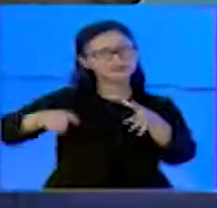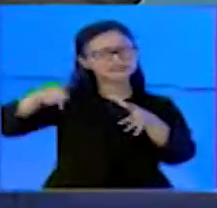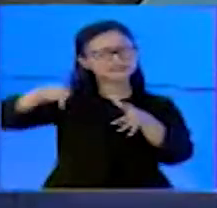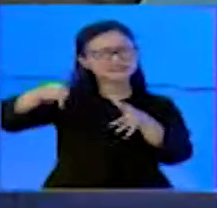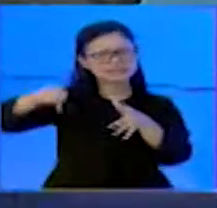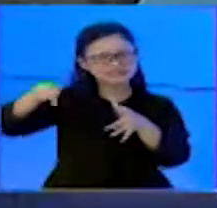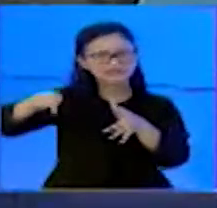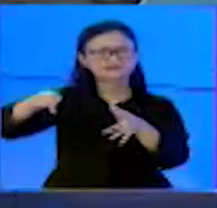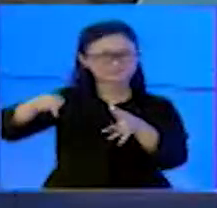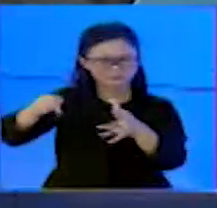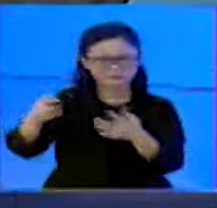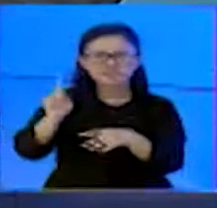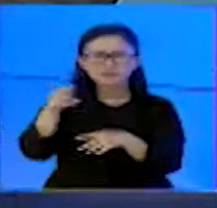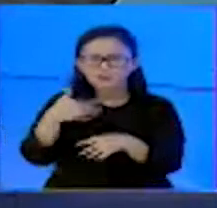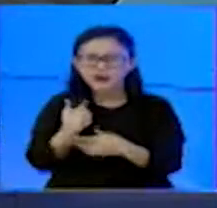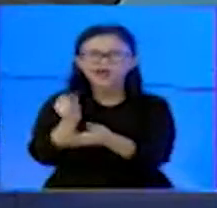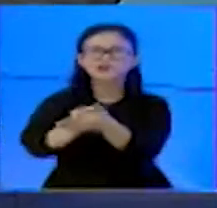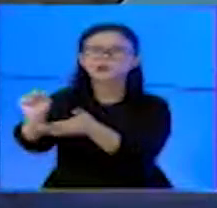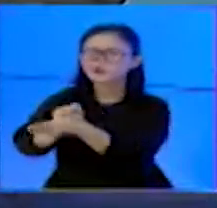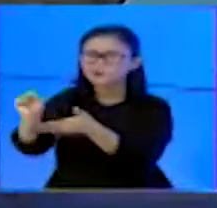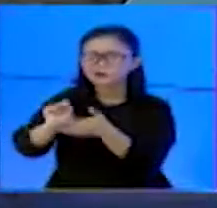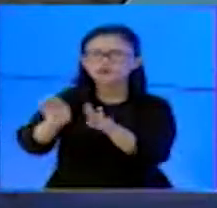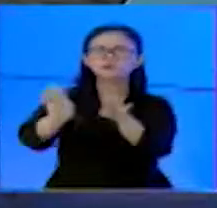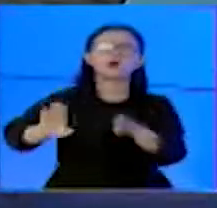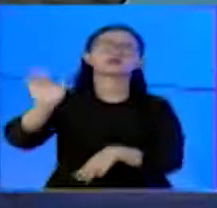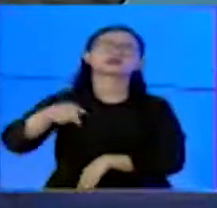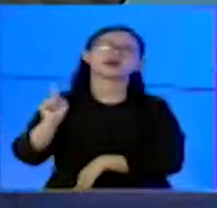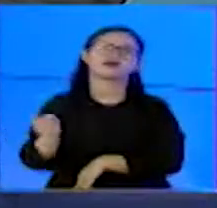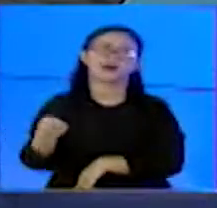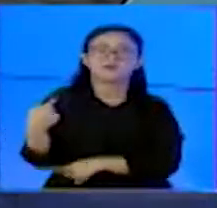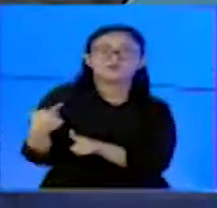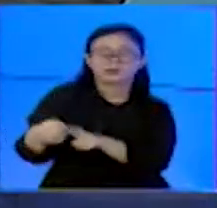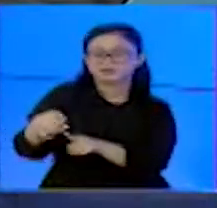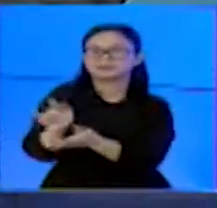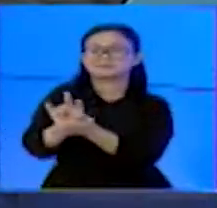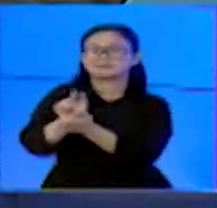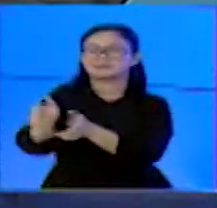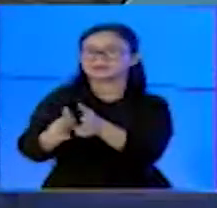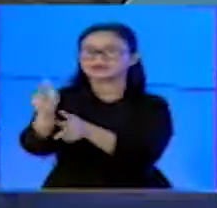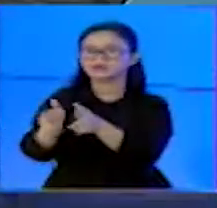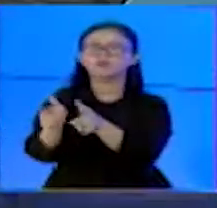pertama bekerja. Masih banyaknya karyawan yang harus bekerja di kantor membuat stasiun Bekasi tetap padat.